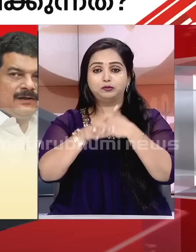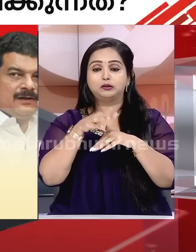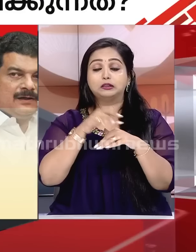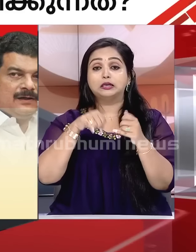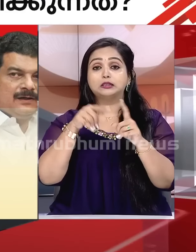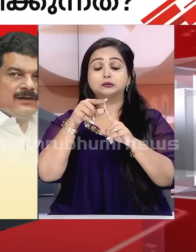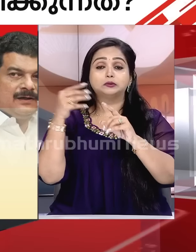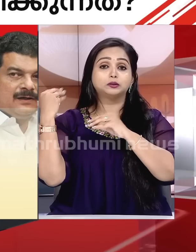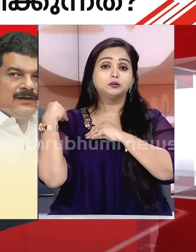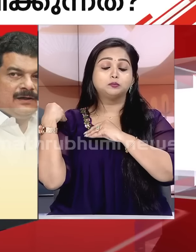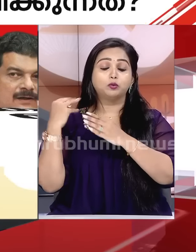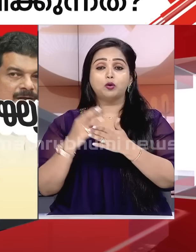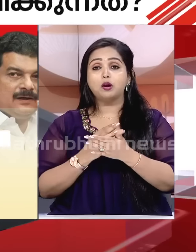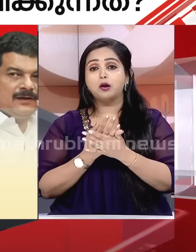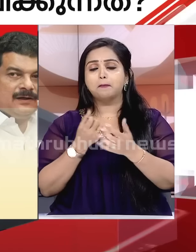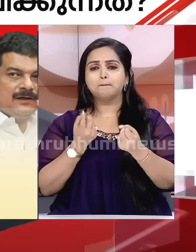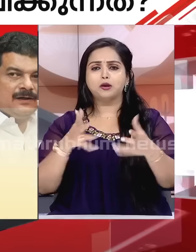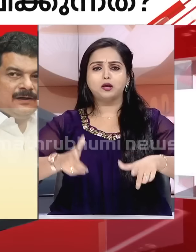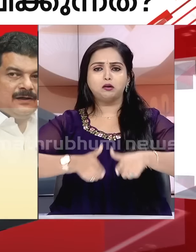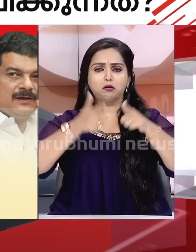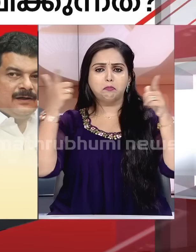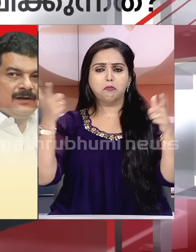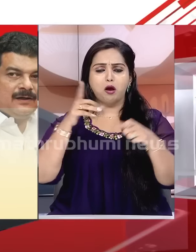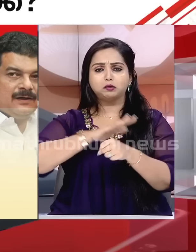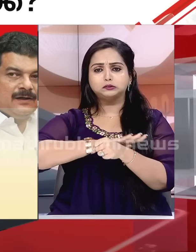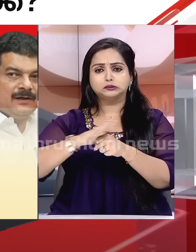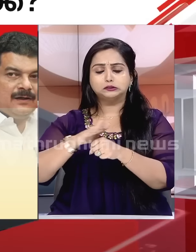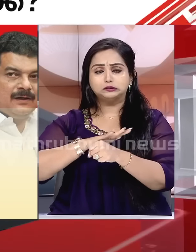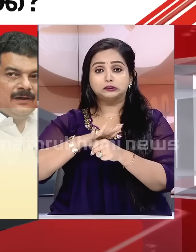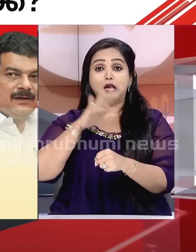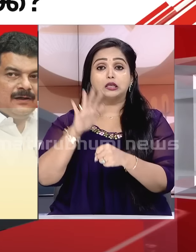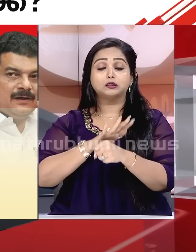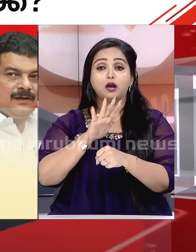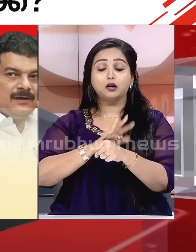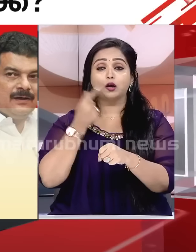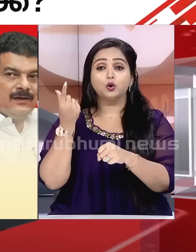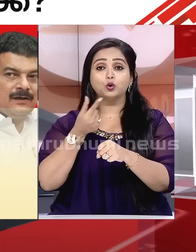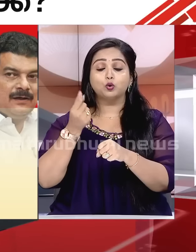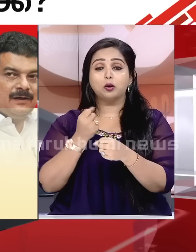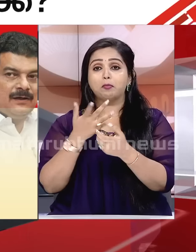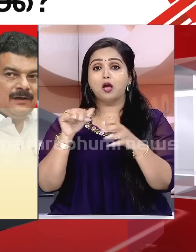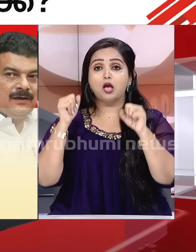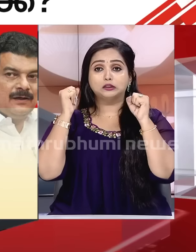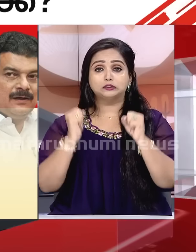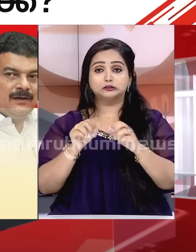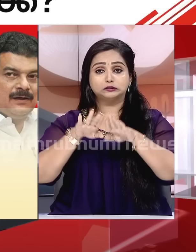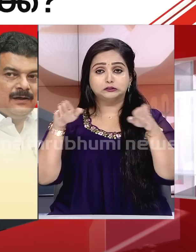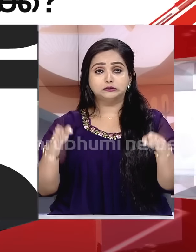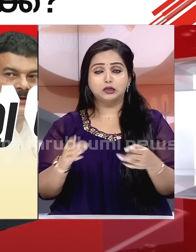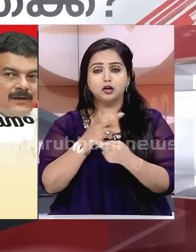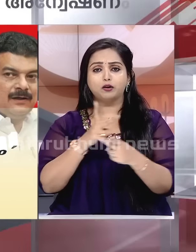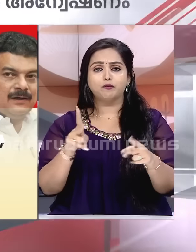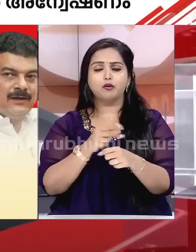അവിടുത്തെ തേക്കുൾപ്പെടെയുള്ള മരങ്ങൾ വെട്ടിക്കൊണ്ടുപോയി ഫർണിച്ചർ ഉണ്ടാക്കി, അത് സുജിത് ദാസിൻ്റെ വീട്ടിൽ ഫർണിച്ചർ ഉണ്ടാക്കിയെന്നും